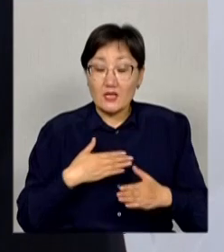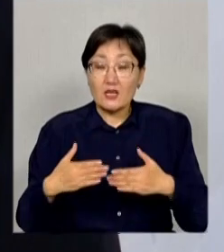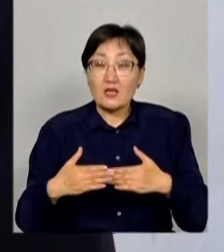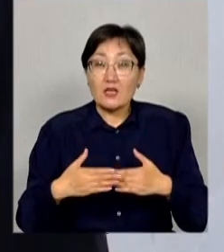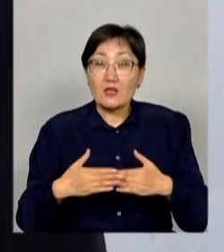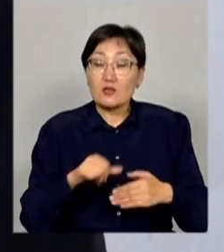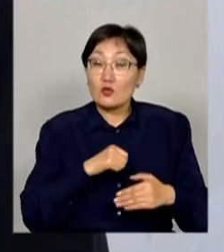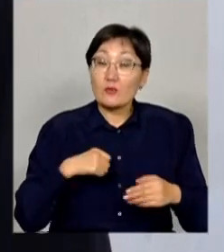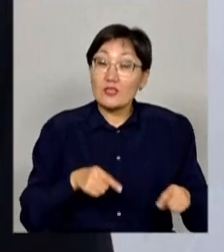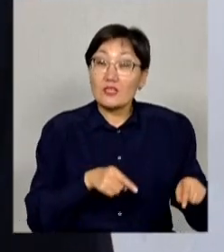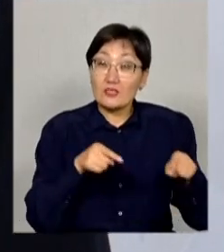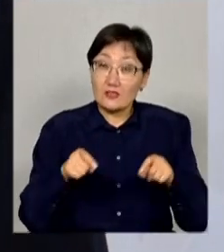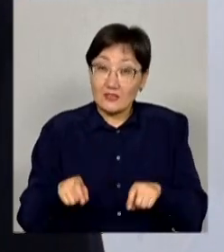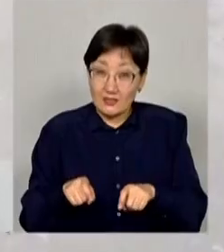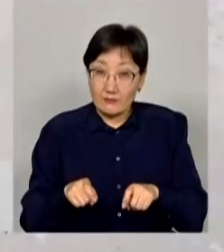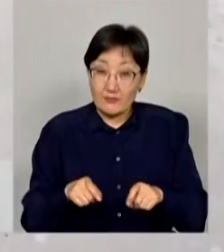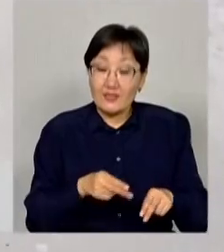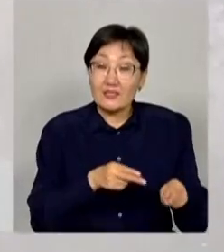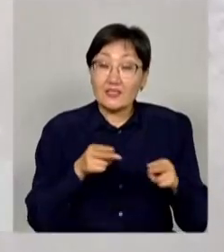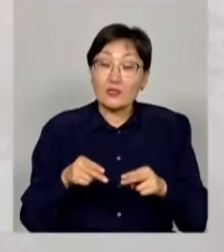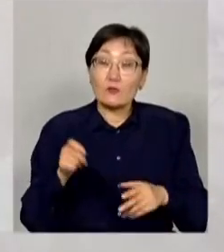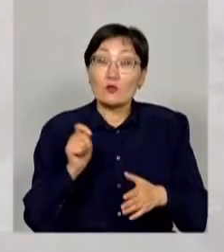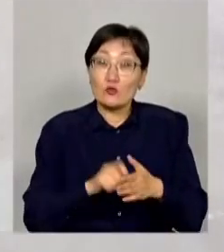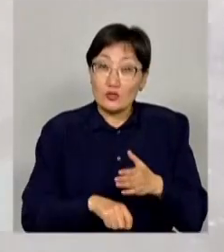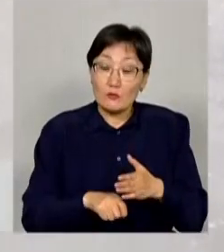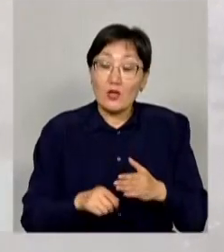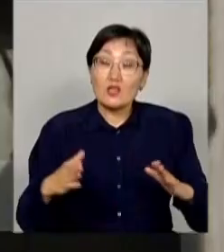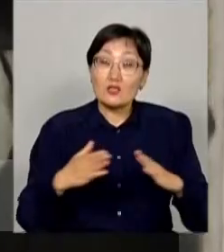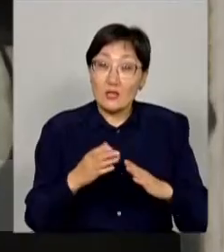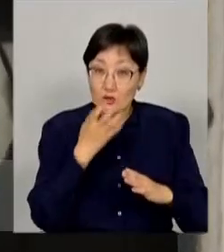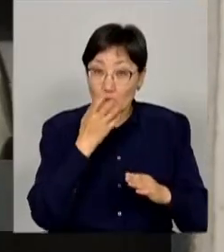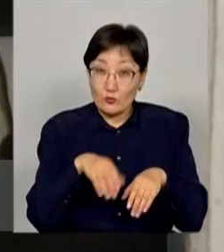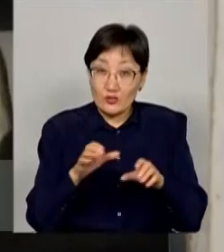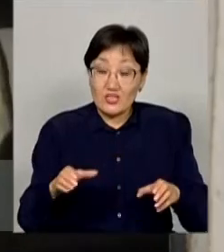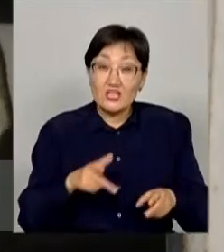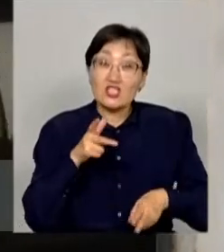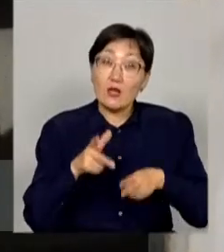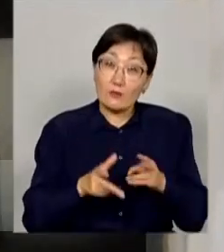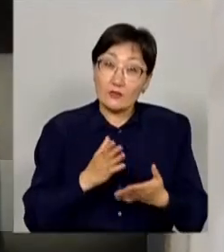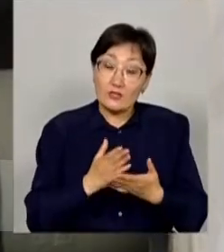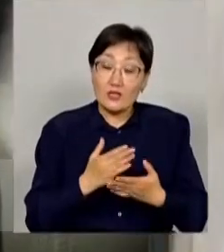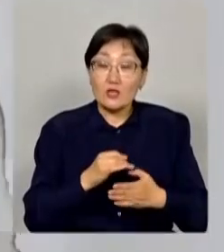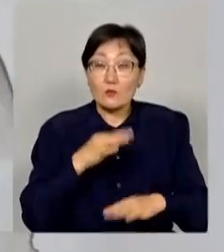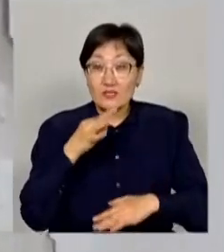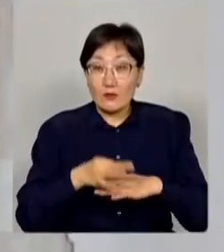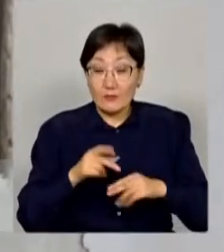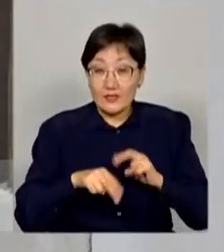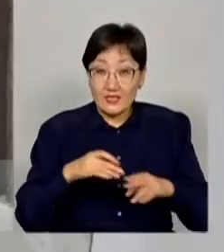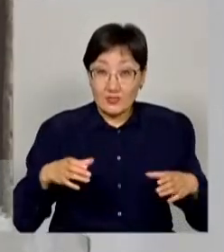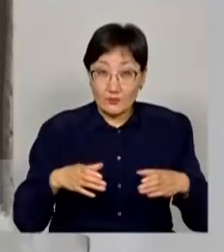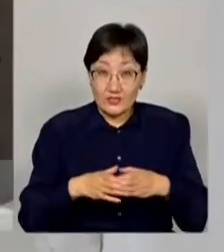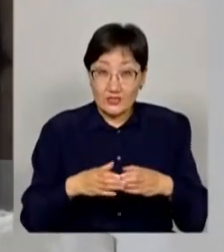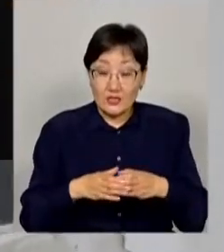да өшіп тастады дейді. Бастапқыда тұрғындар үйдің жылу жүйесіне шағым айтқан екен. Содан жауапты мердігер